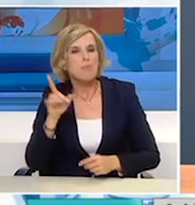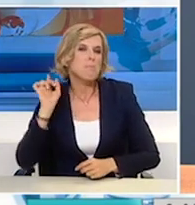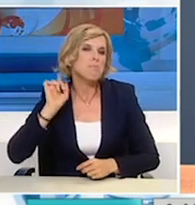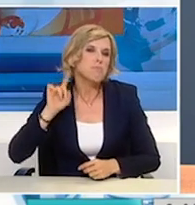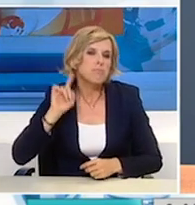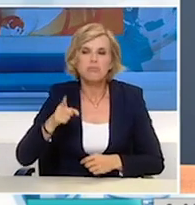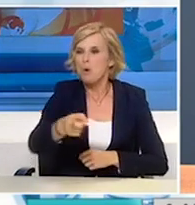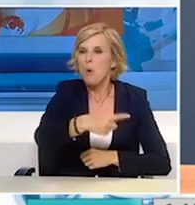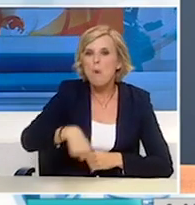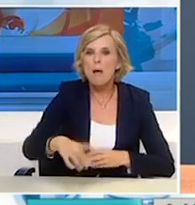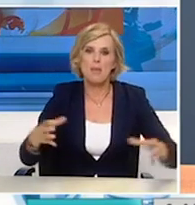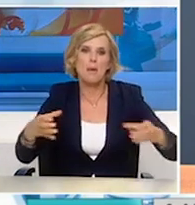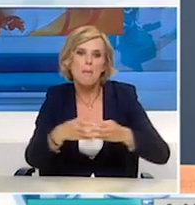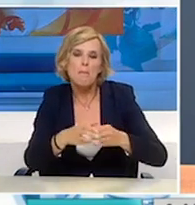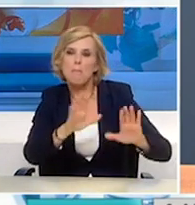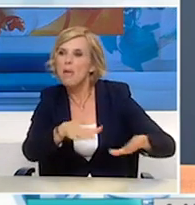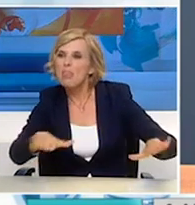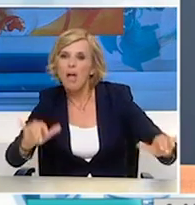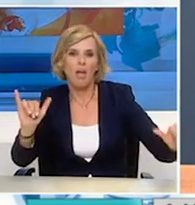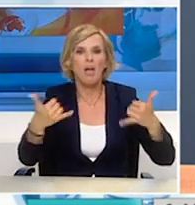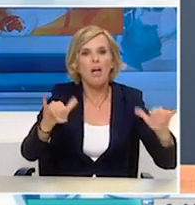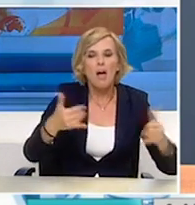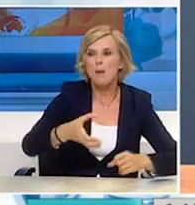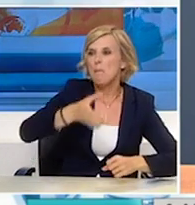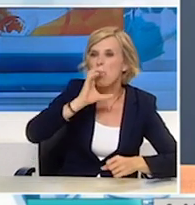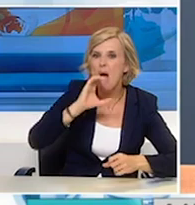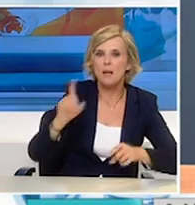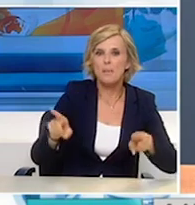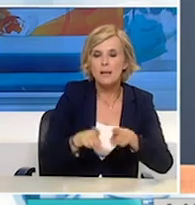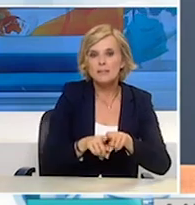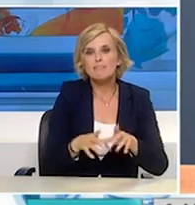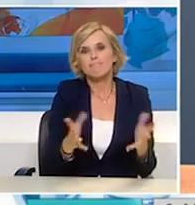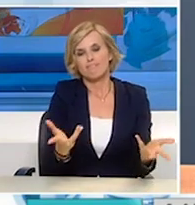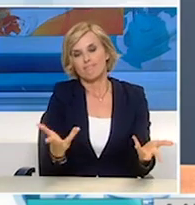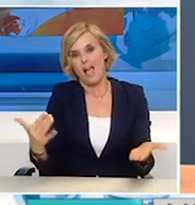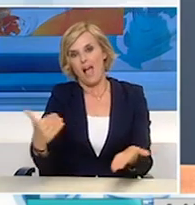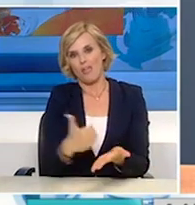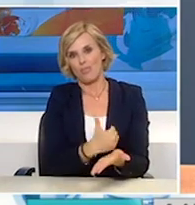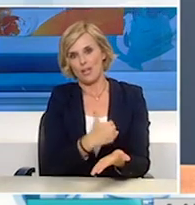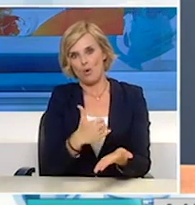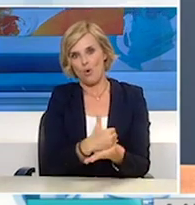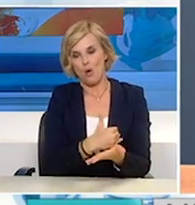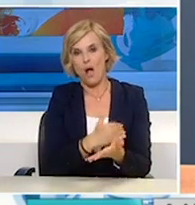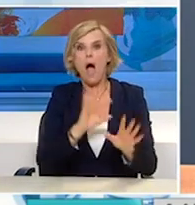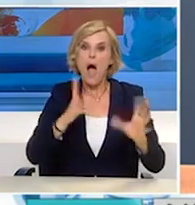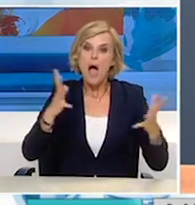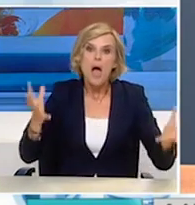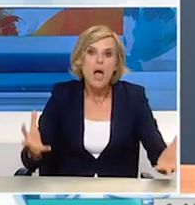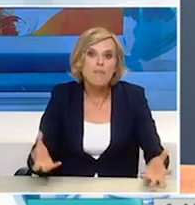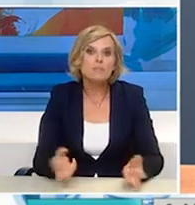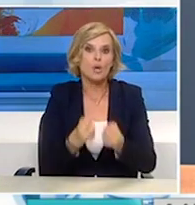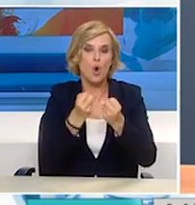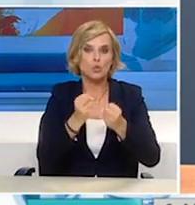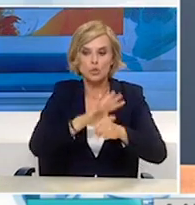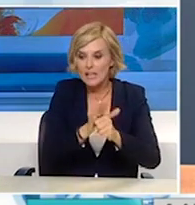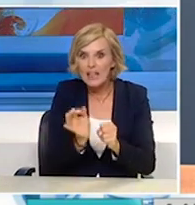σίγουρα απογοητευτικές. Αδικούν τον κοινό σκοπό και ευτυχώς που δεν υπάρχει μεγάλη κυκλοφορία του ιού, γιατί